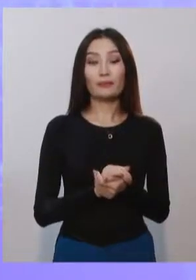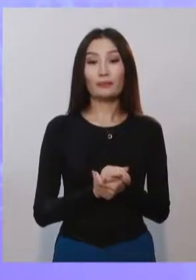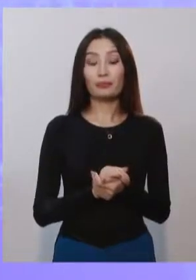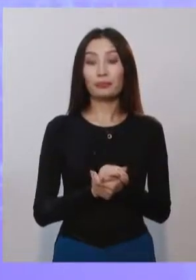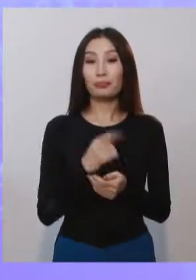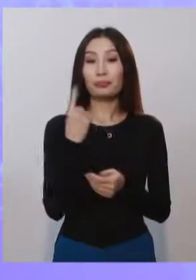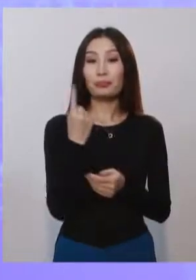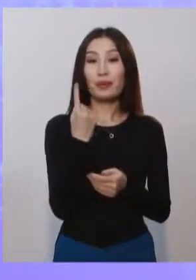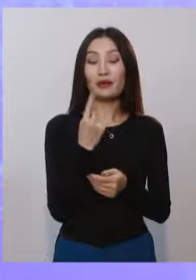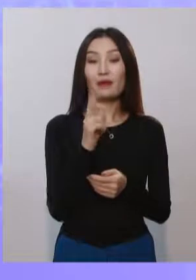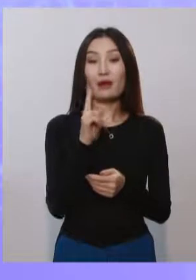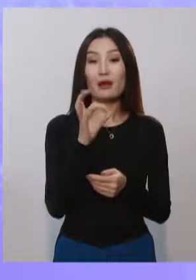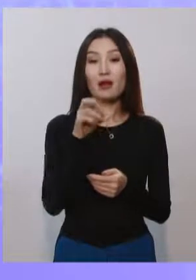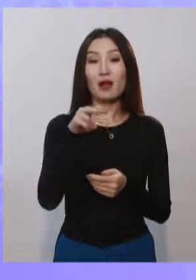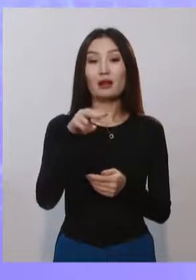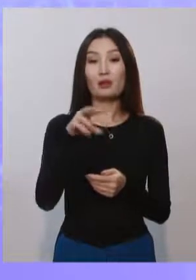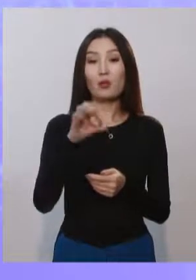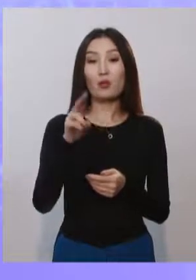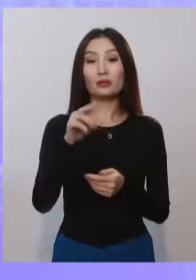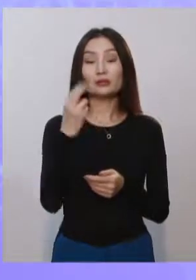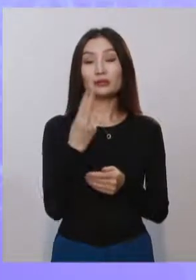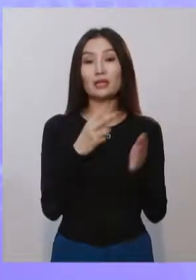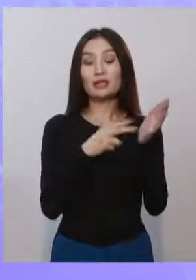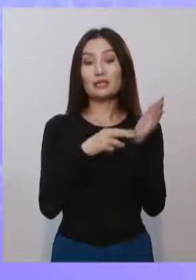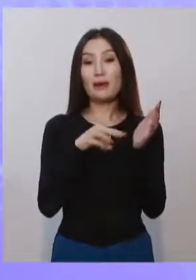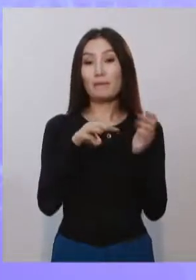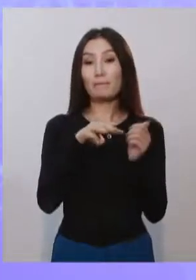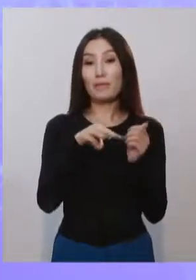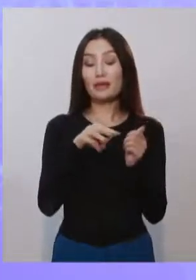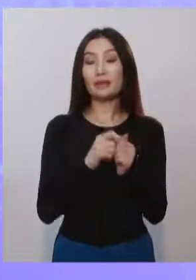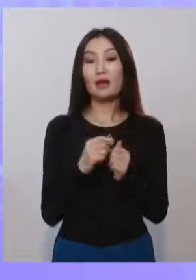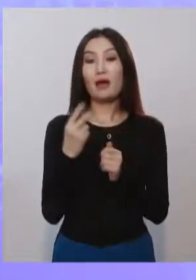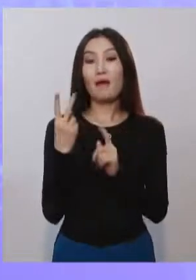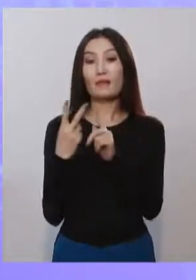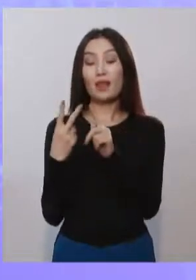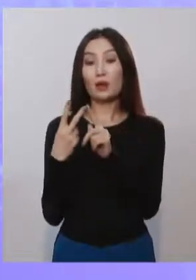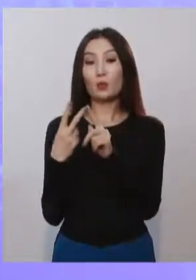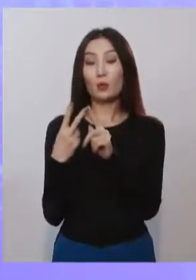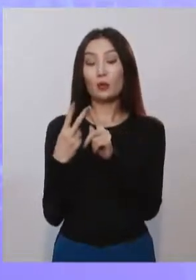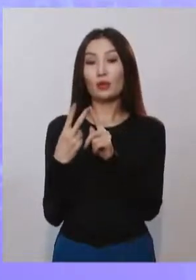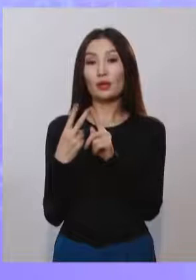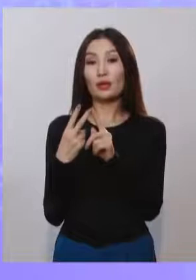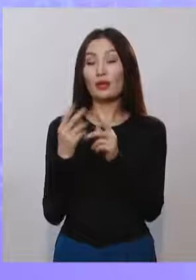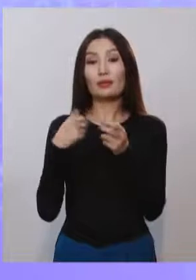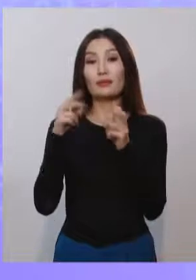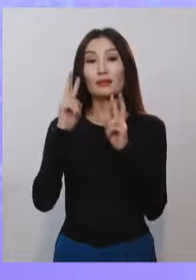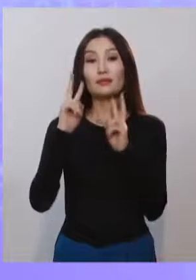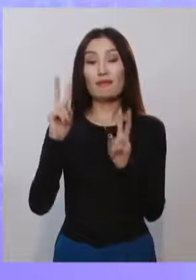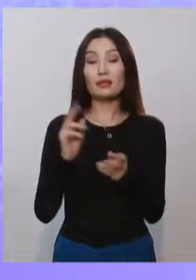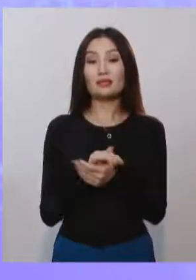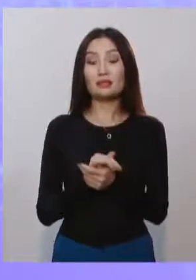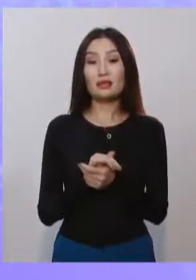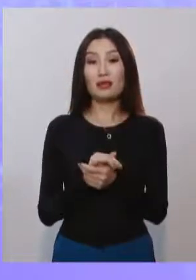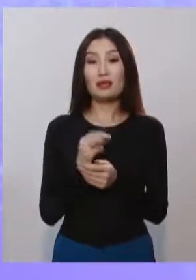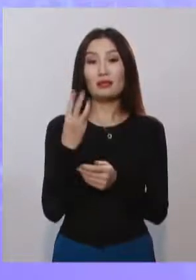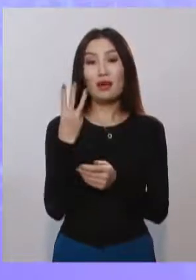первый колодец 7 метров 2 колодец неизвестно на